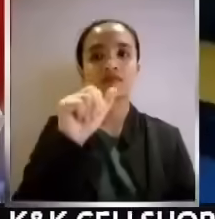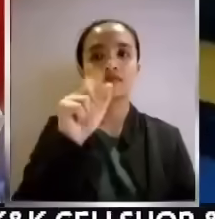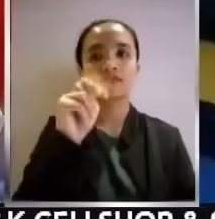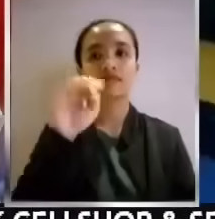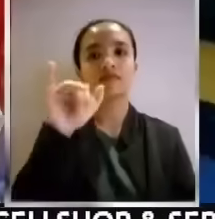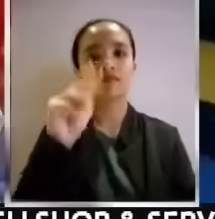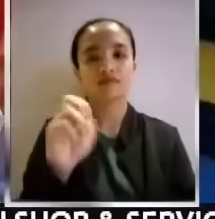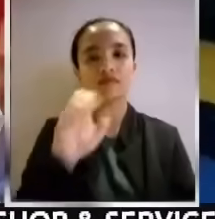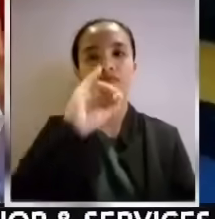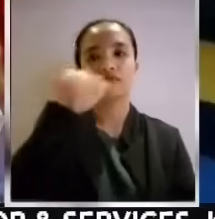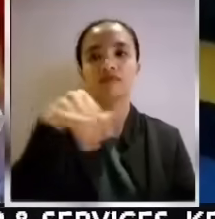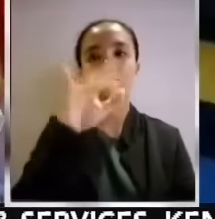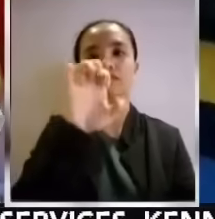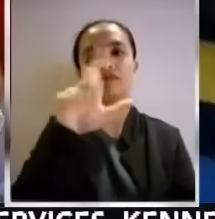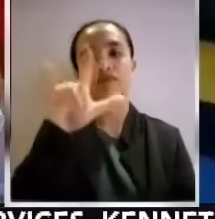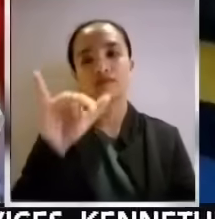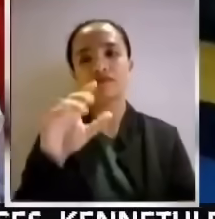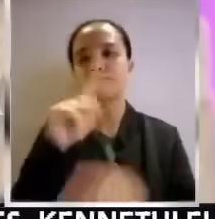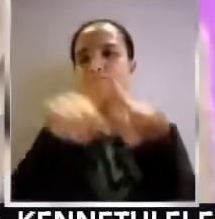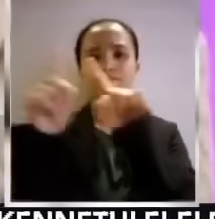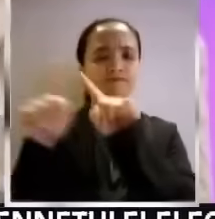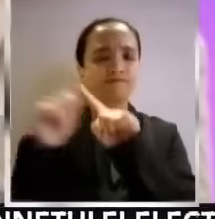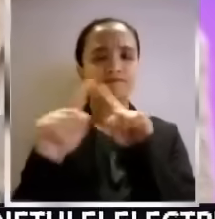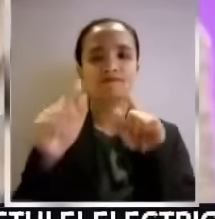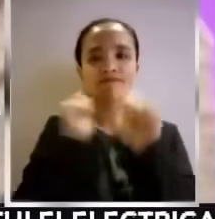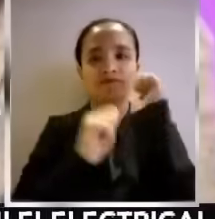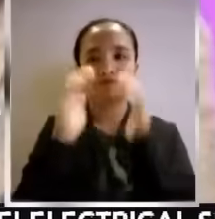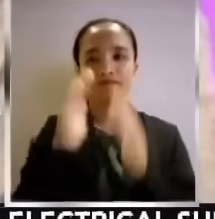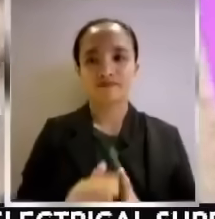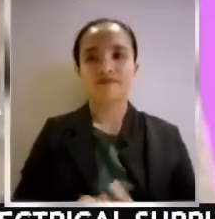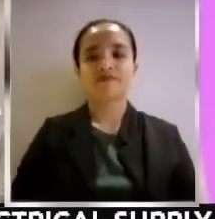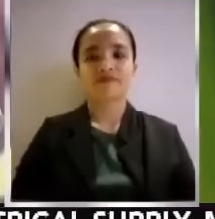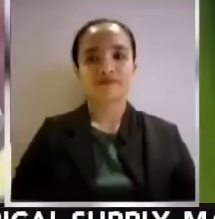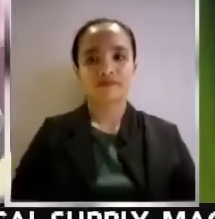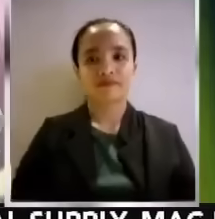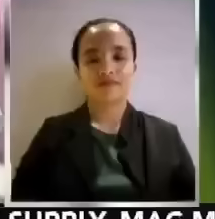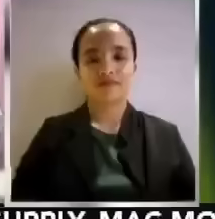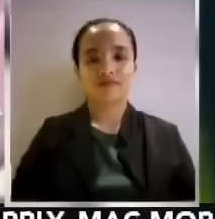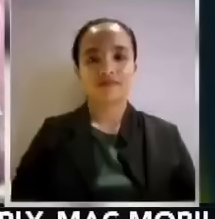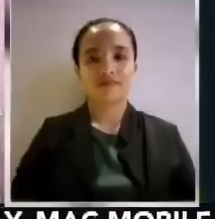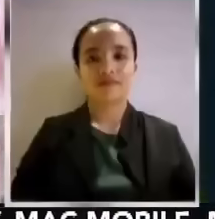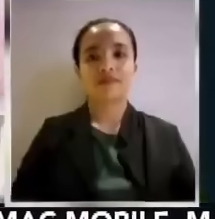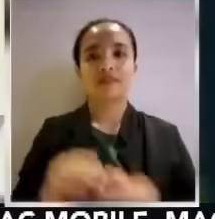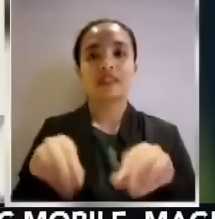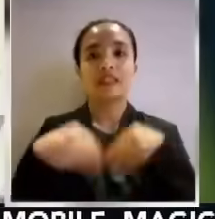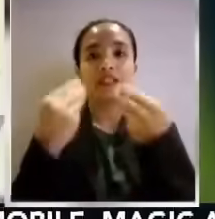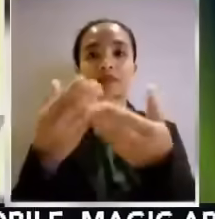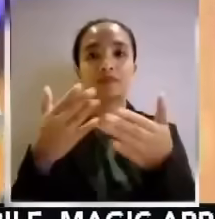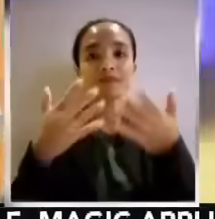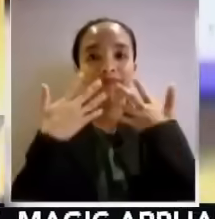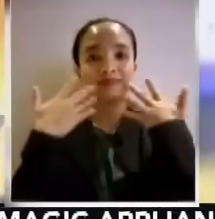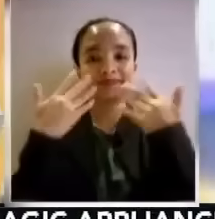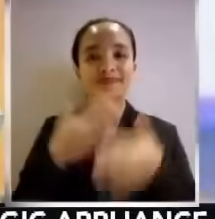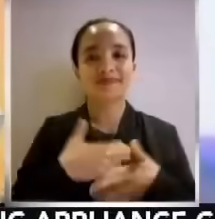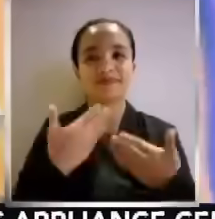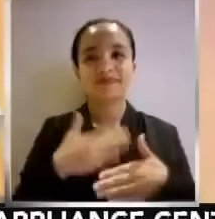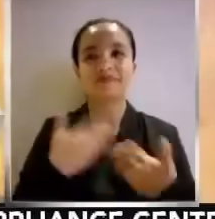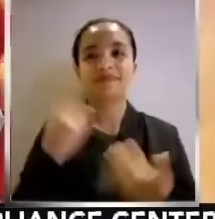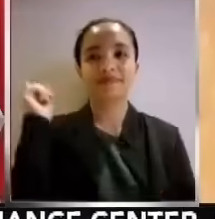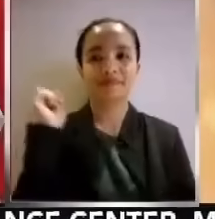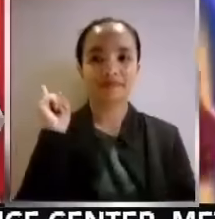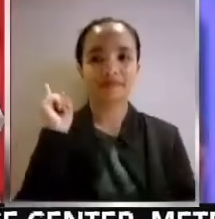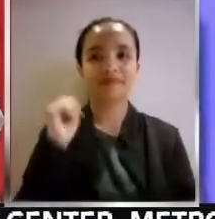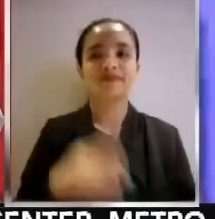Garcia, Robbie Domingo at ang comedian na si Long Mejia. Nagpangiti rin sa viewers sina Tetay, Negi at Petit. Sa